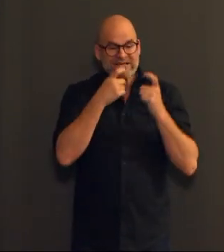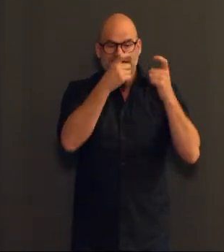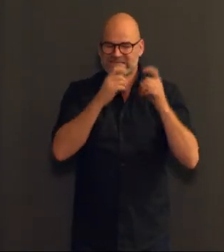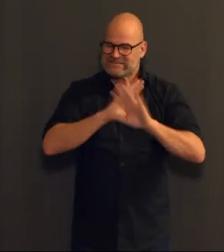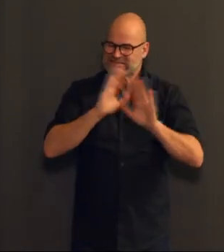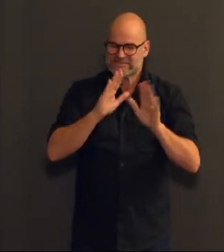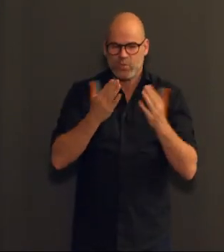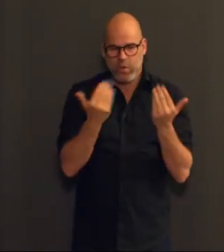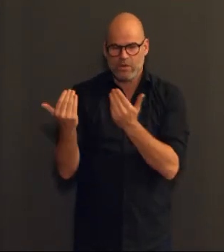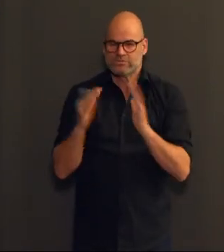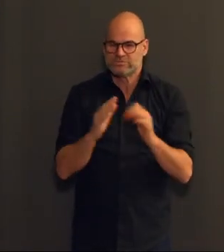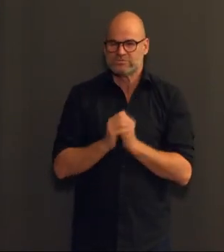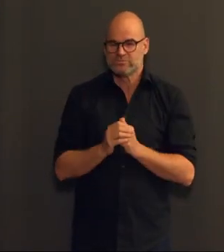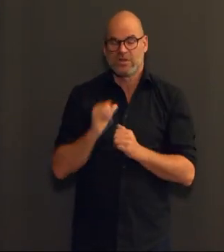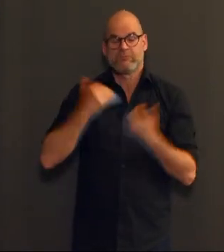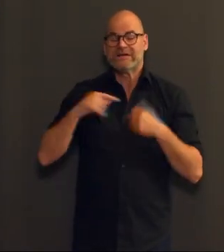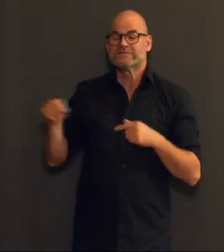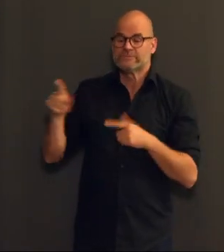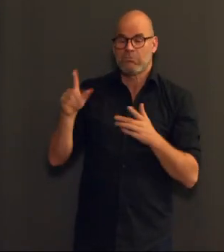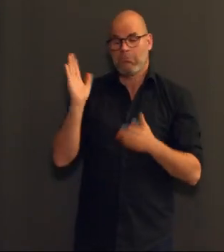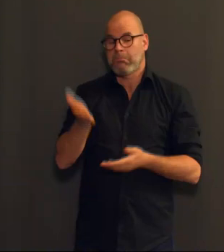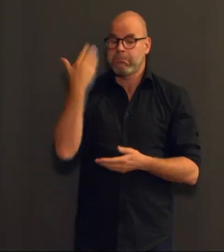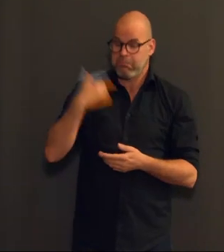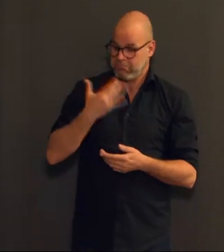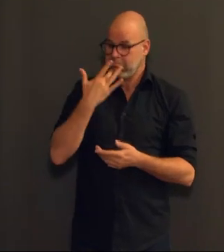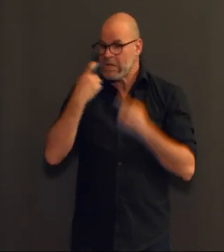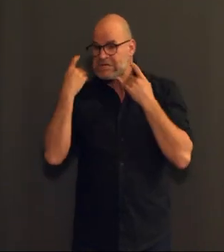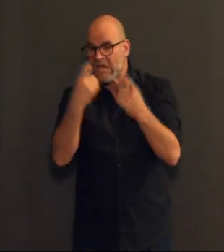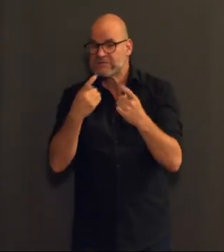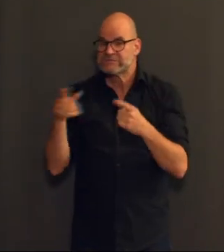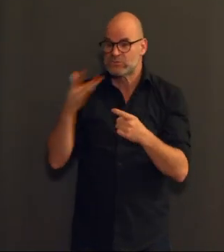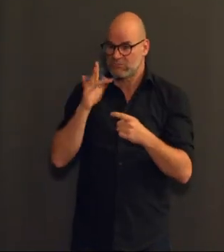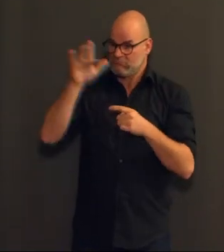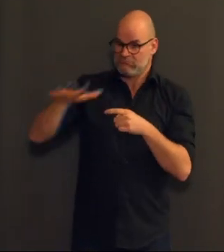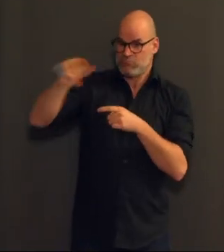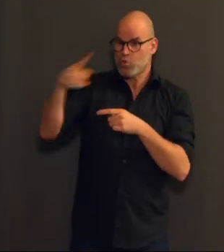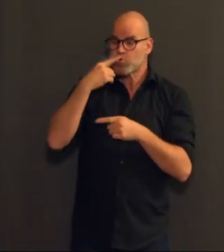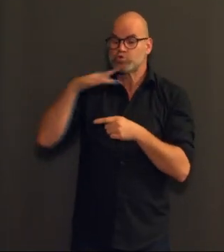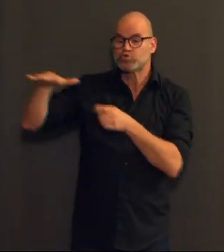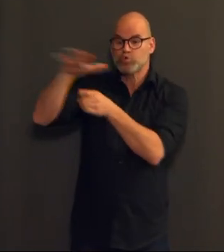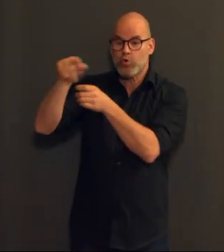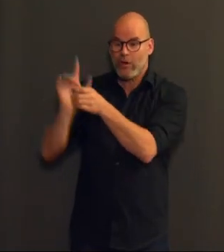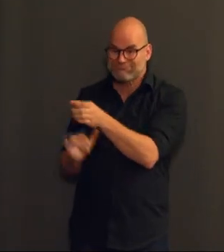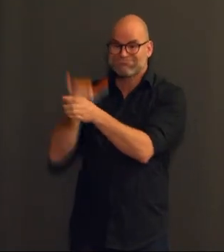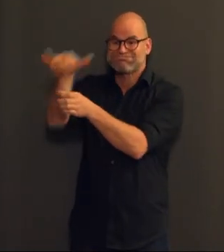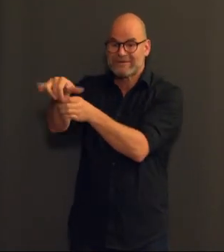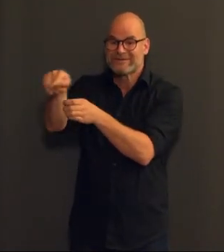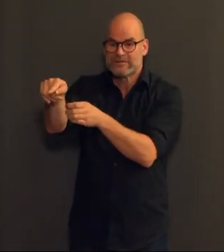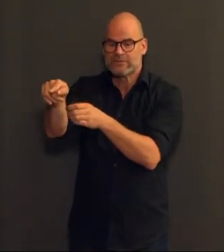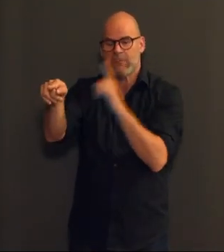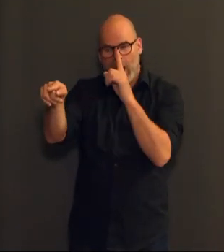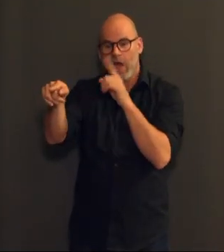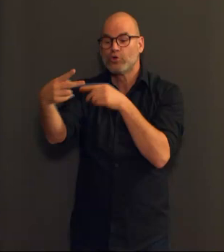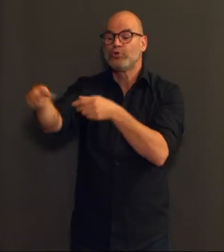en terugkeren uit een rode zone, is het absoluut belangrijk dat die mensen zich laten testen en in quarantaine gaan. Wanneer de